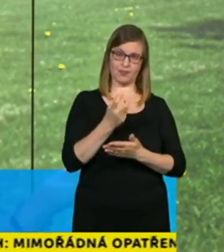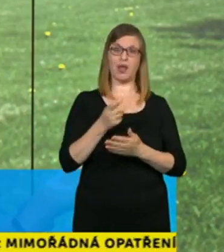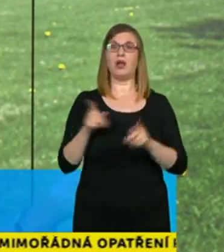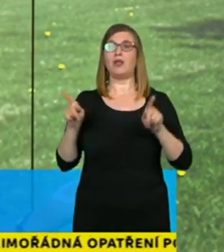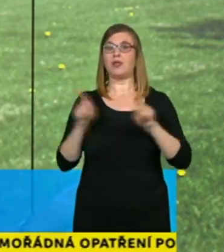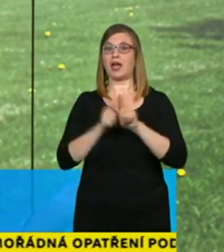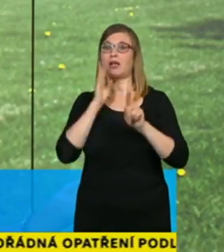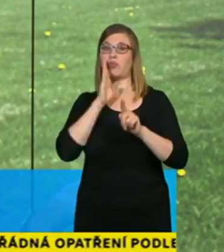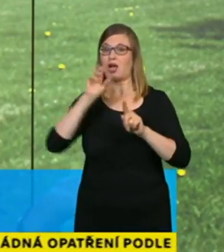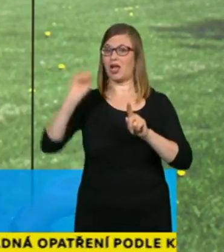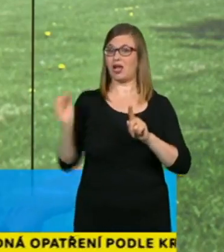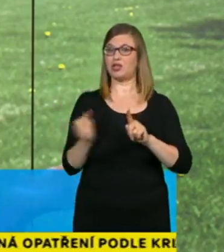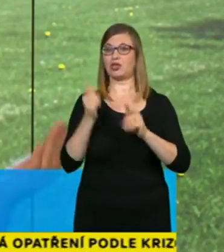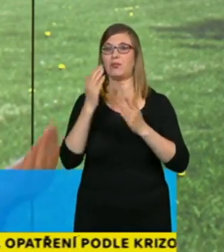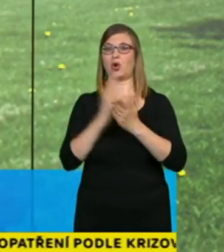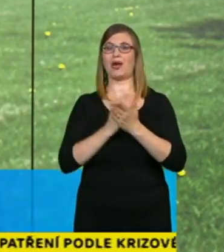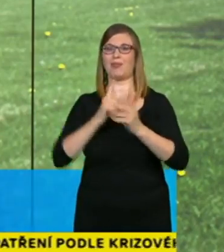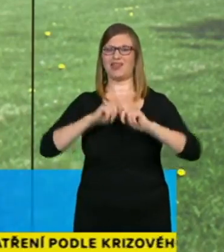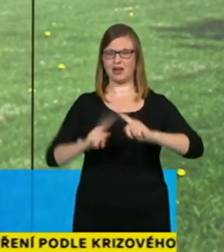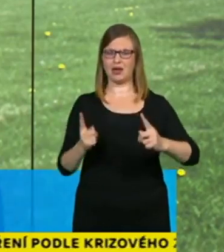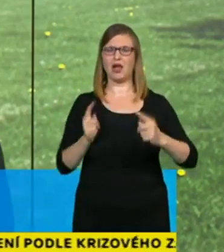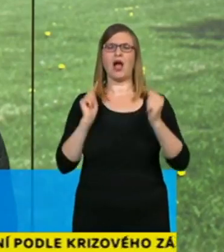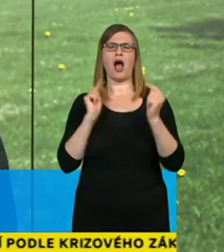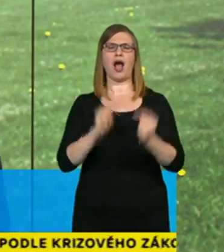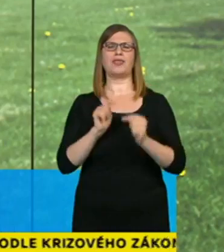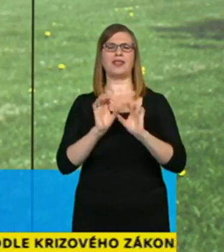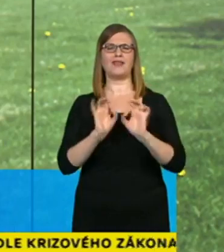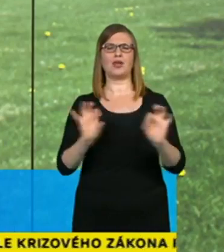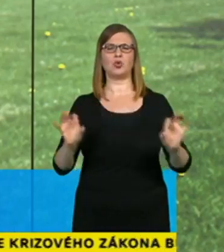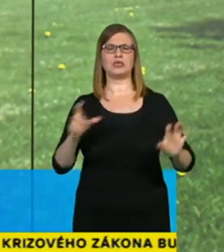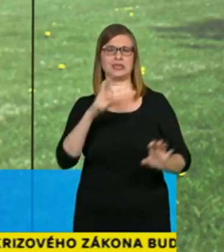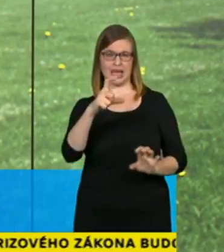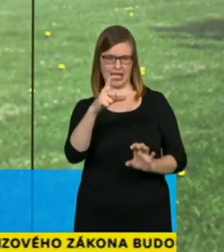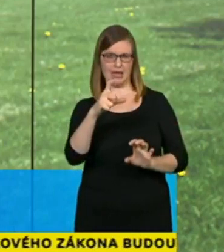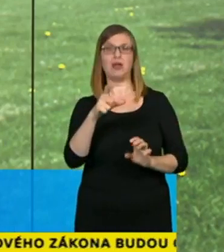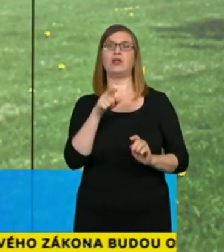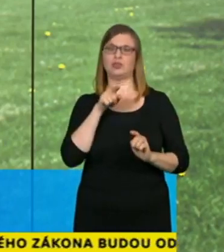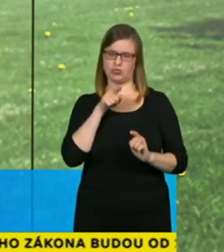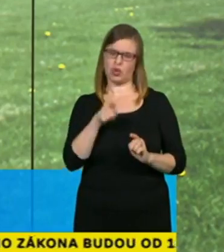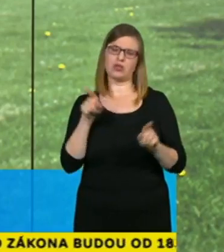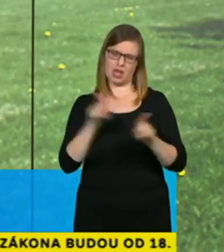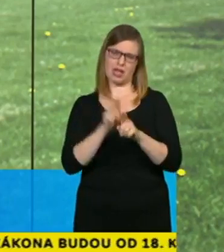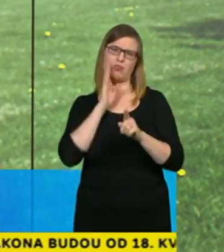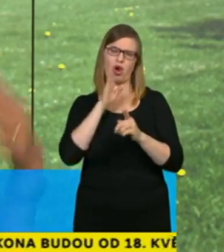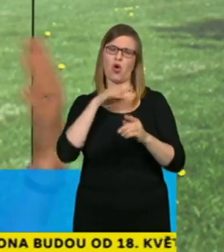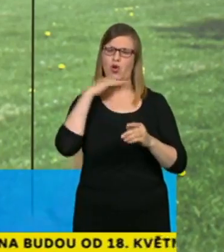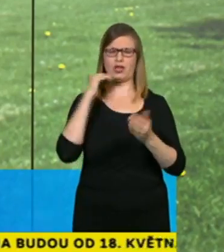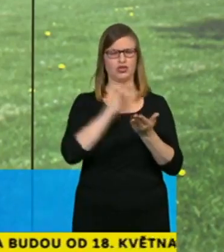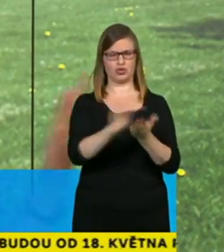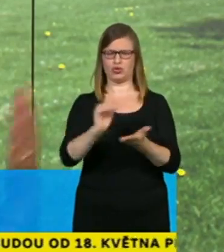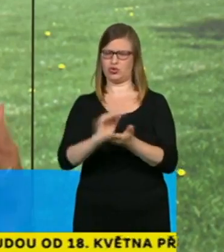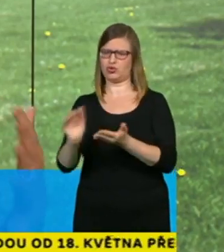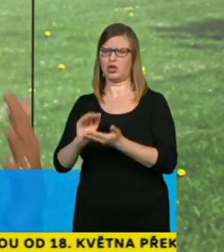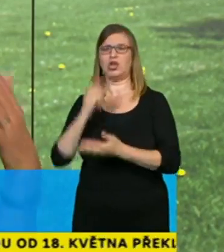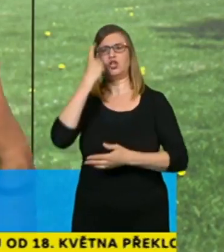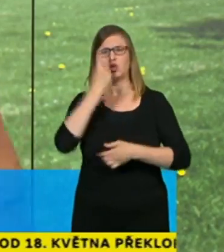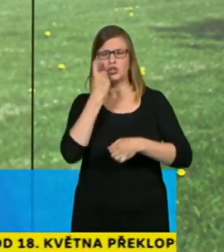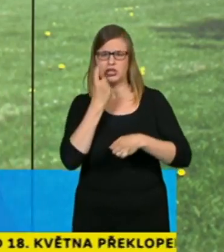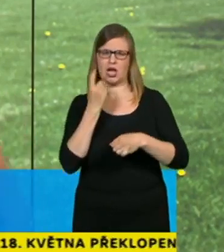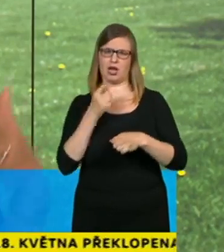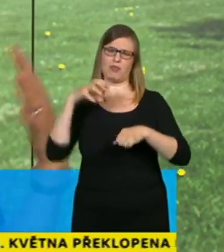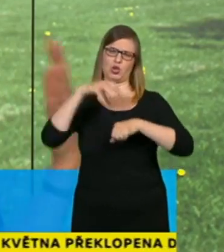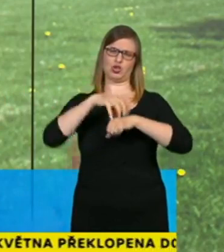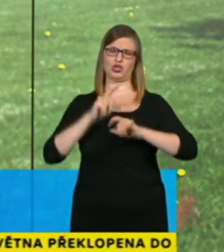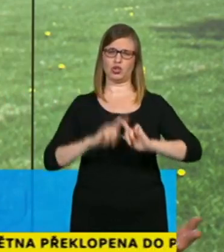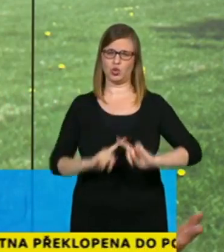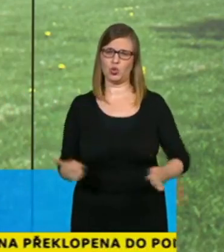podle mě jedna z největších podpor, které plánujeme z pohledu prominutí sociálního nastaveno. Musíme se bavit pro